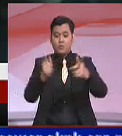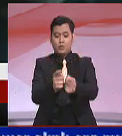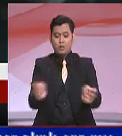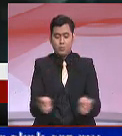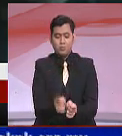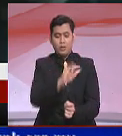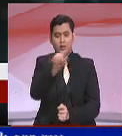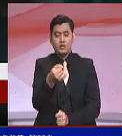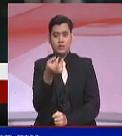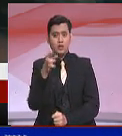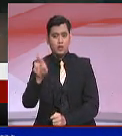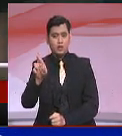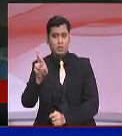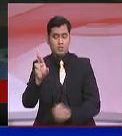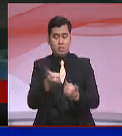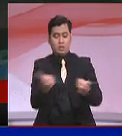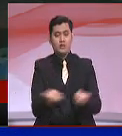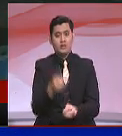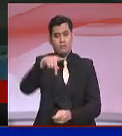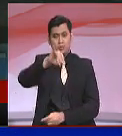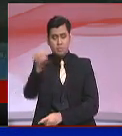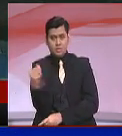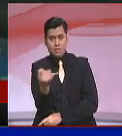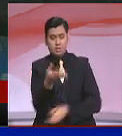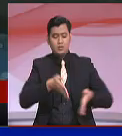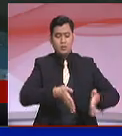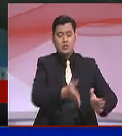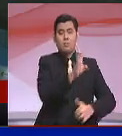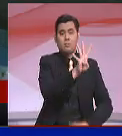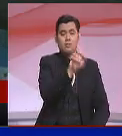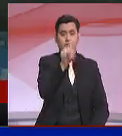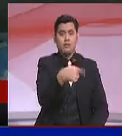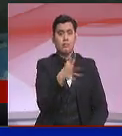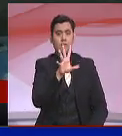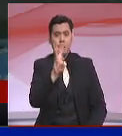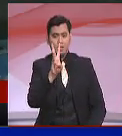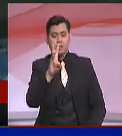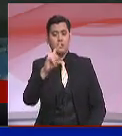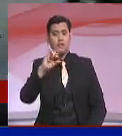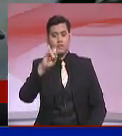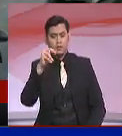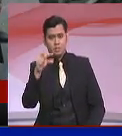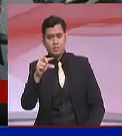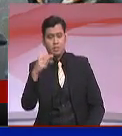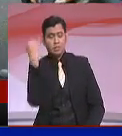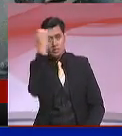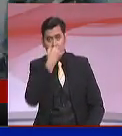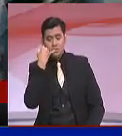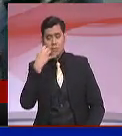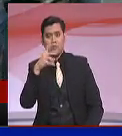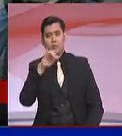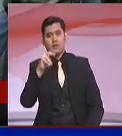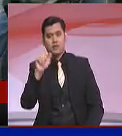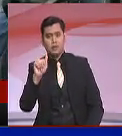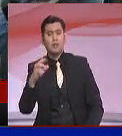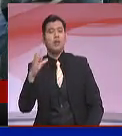SJR di sekitar daerah Petaling Jaya adalah Jalan 4 Palang 56, Gasing Indah, Jalan Persiaran Mahogani,